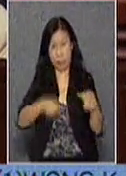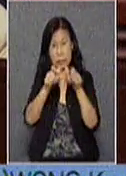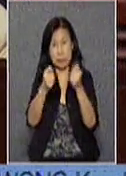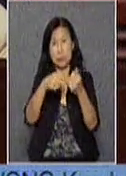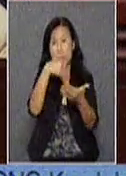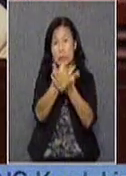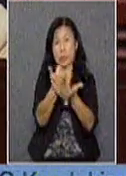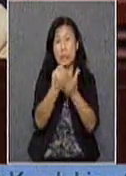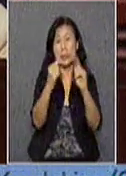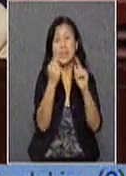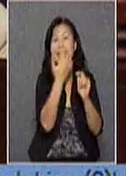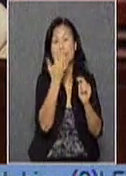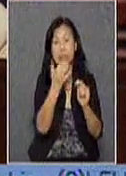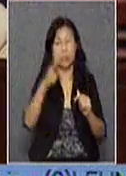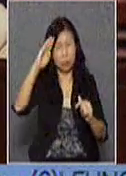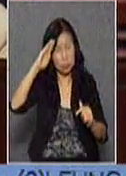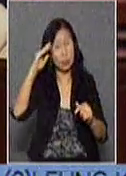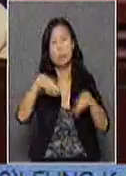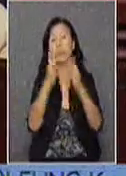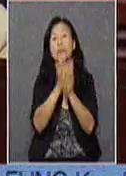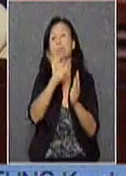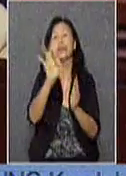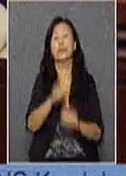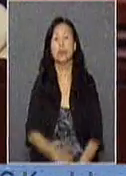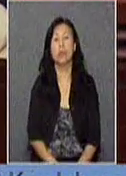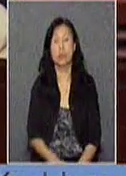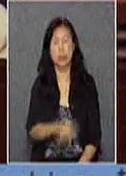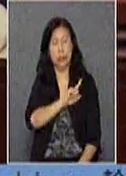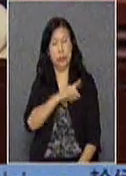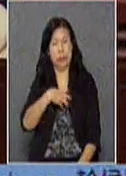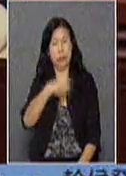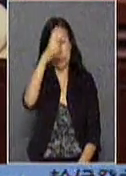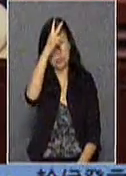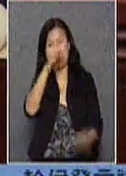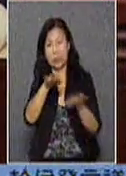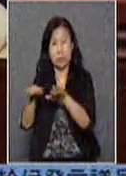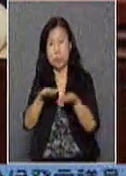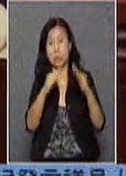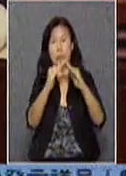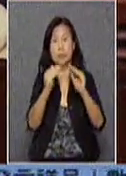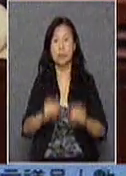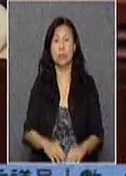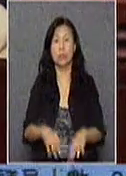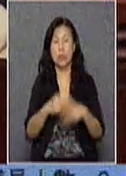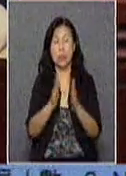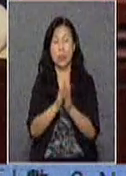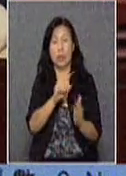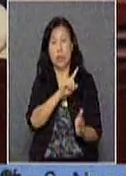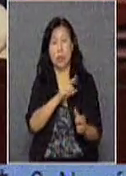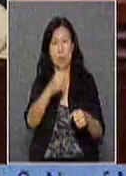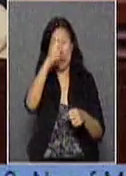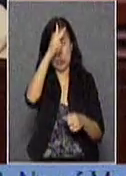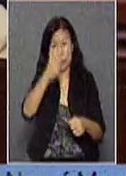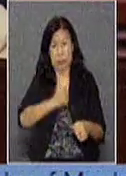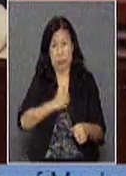難的家屬道歉。我覺得海事處的確是，無論是他的處長